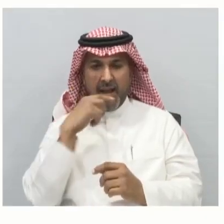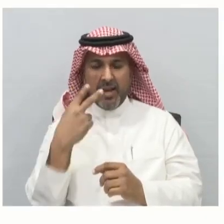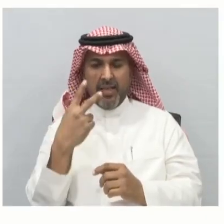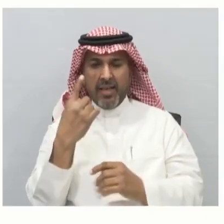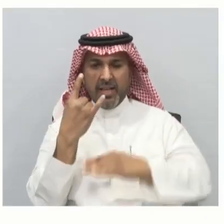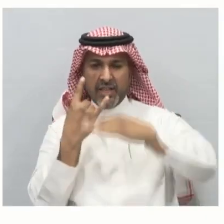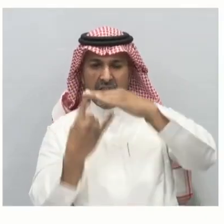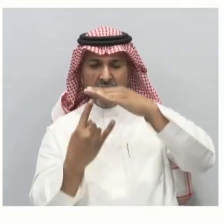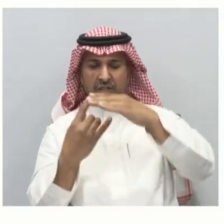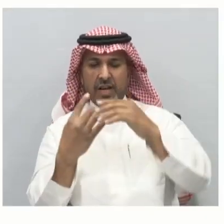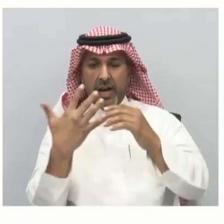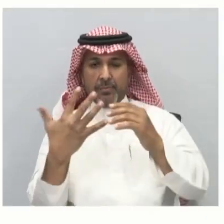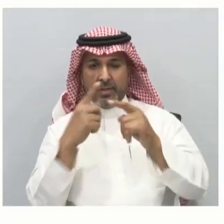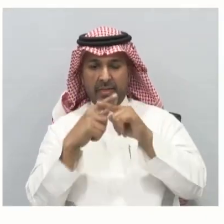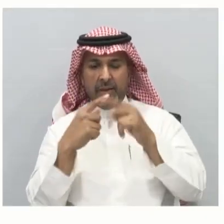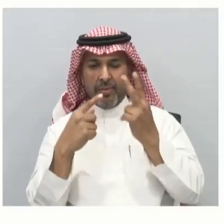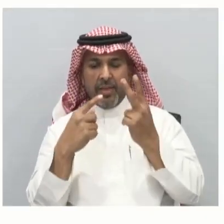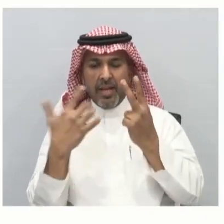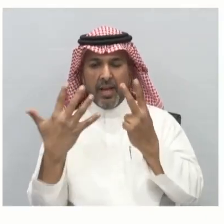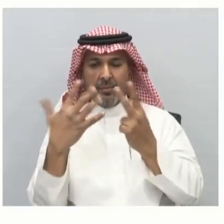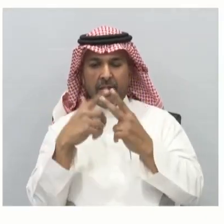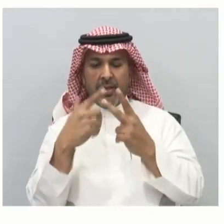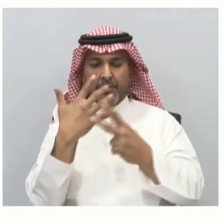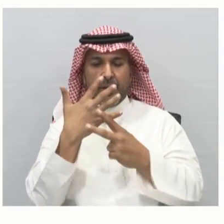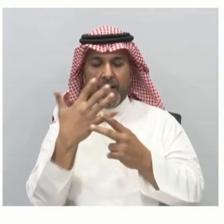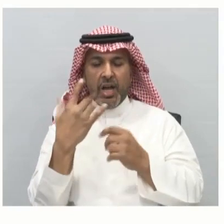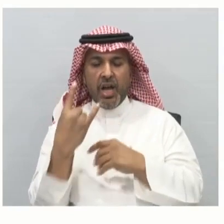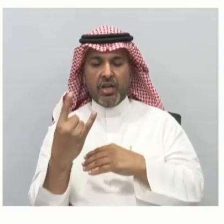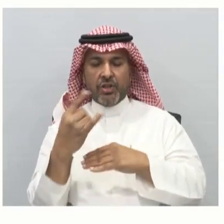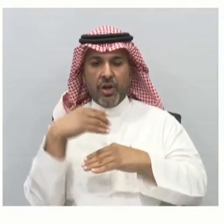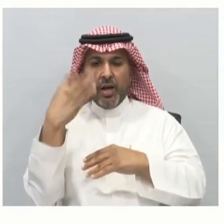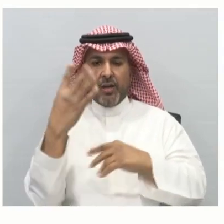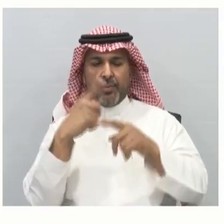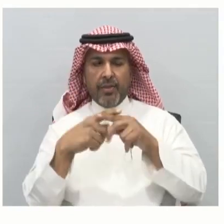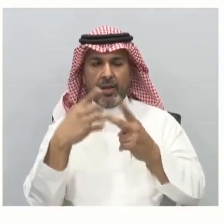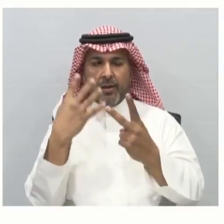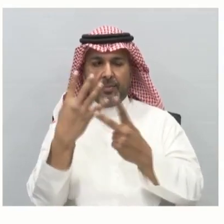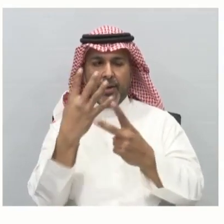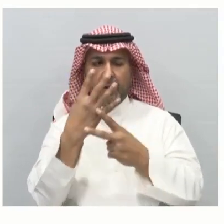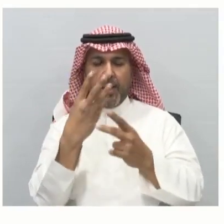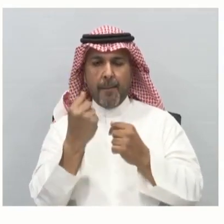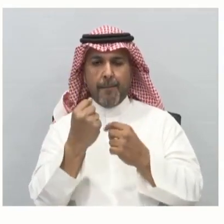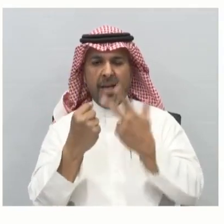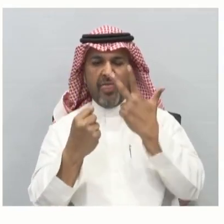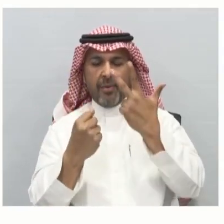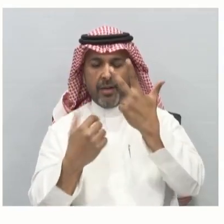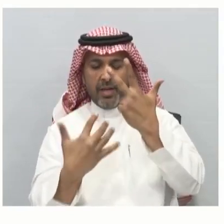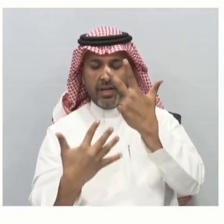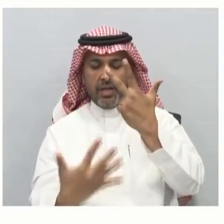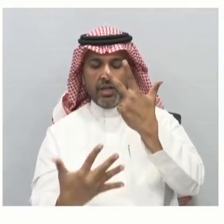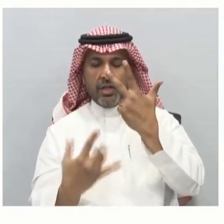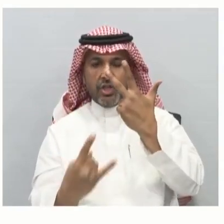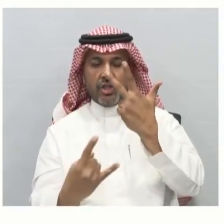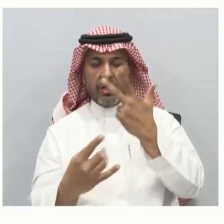وطالما ضربت المقام في اثنان راح اضرب ايضا البسط في 2 فيصبح المقام عشره ويصبح البسط ثمانيه استطيع الان